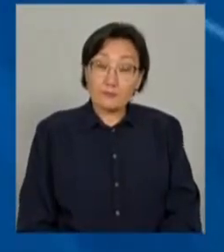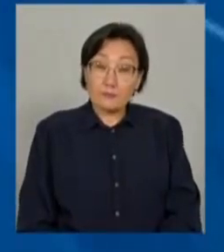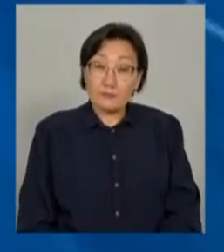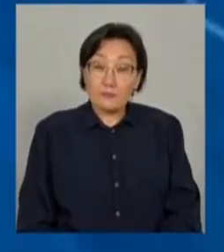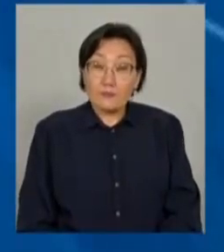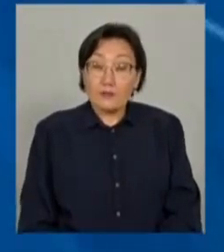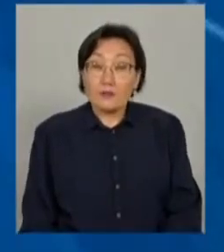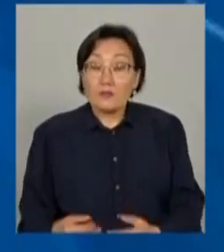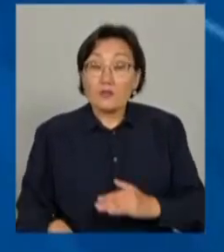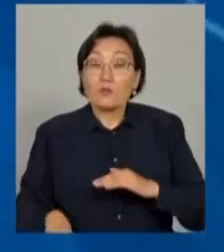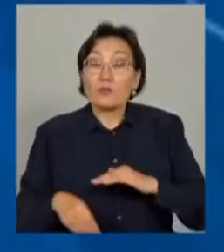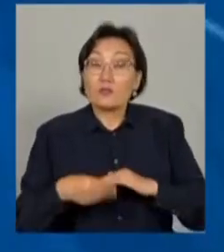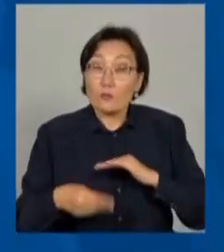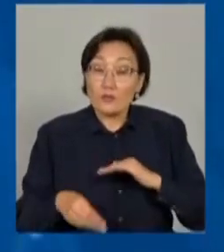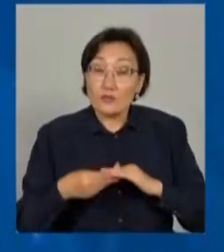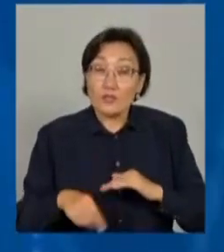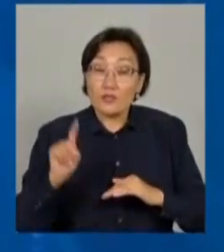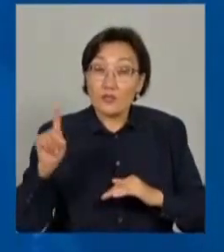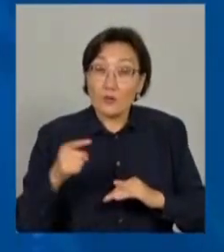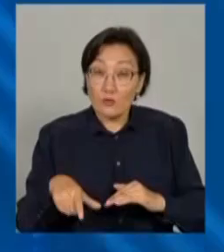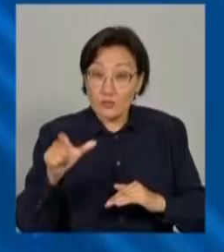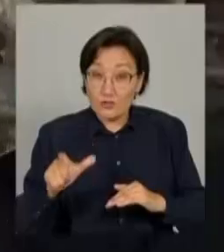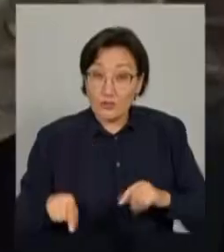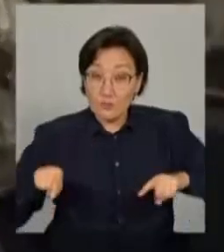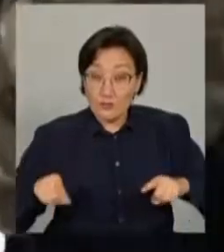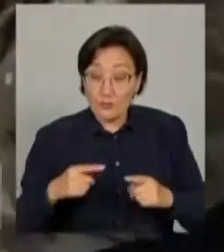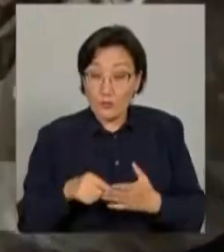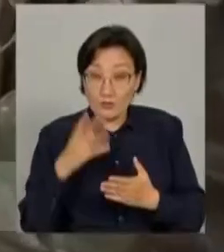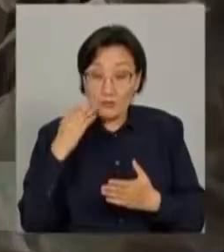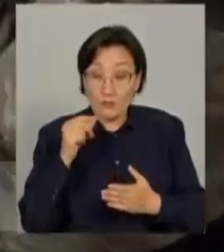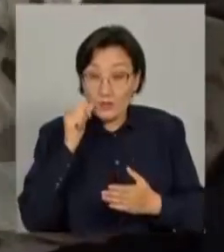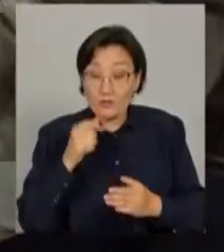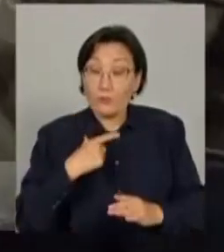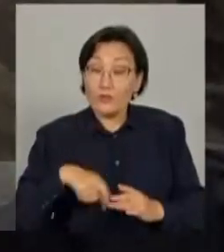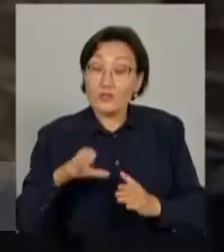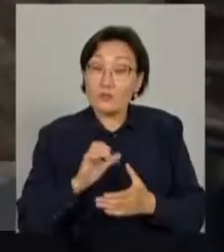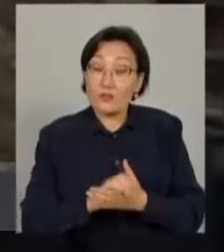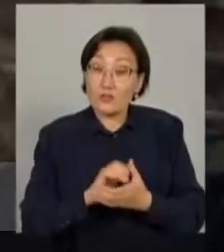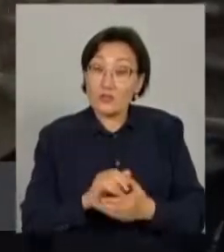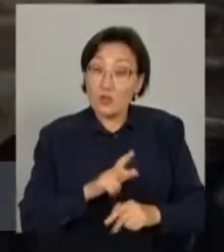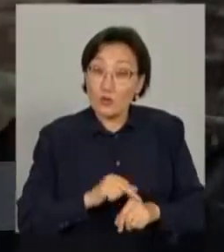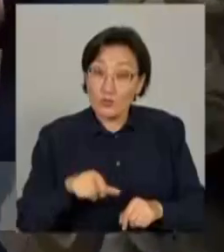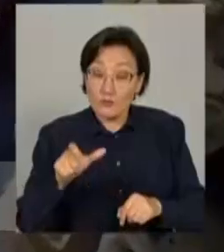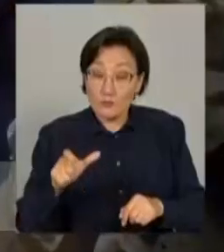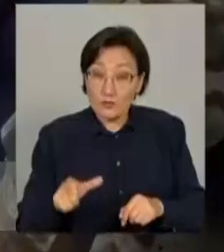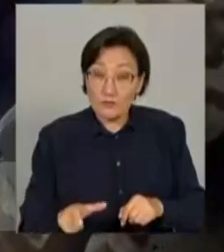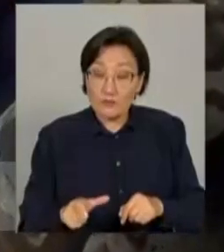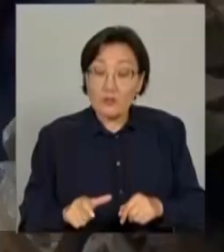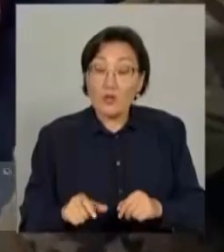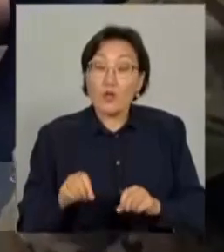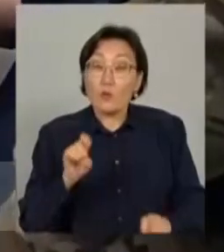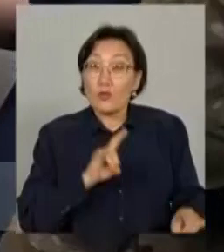подстрекателя к дачу взятки задержали в Алматы и сообщает антикор мужчина представившийся сотрудникам правоохранительных органов